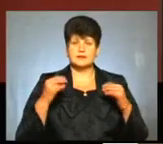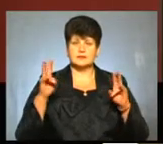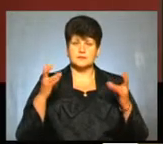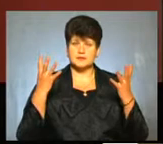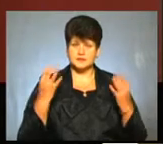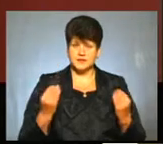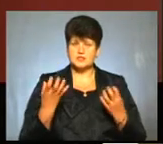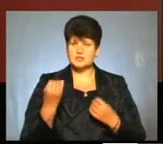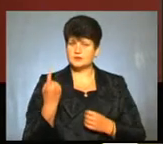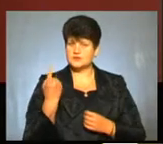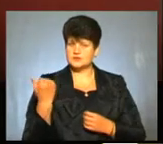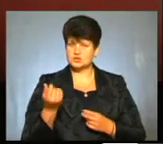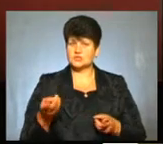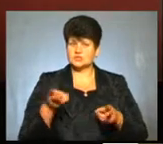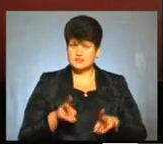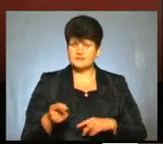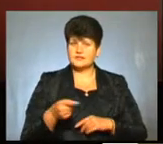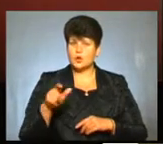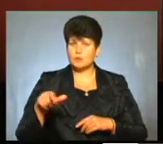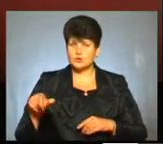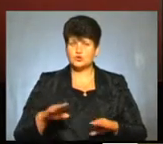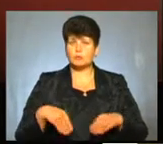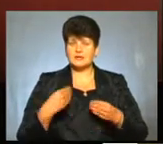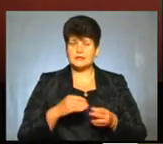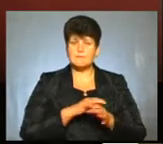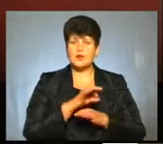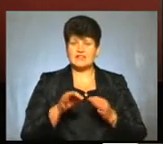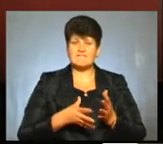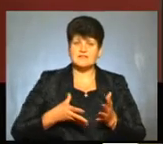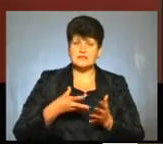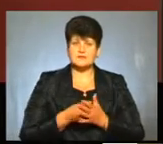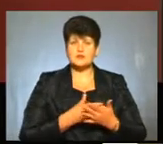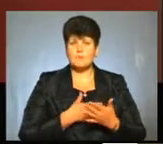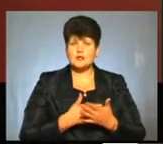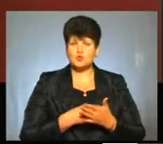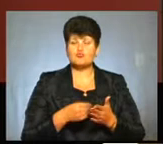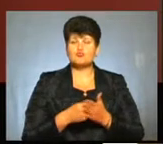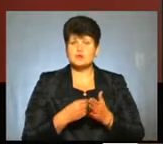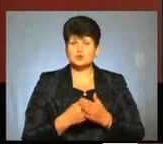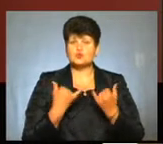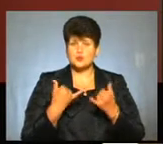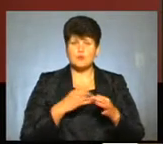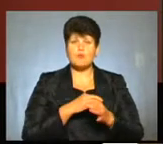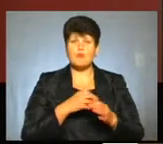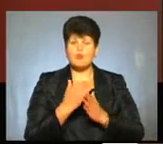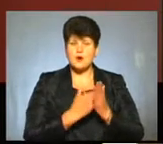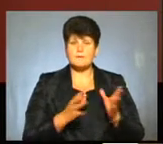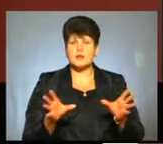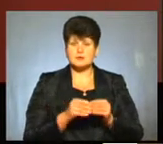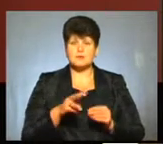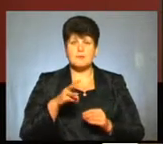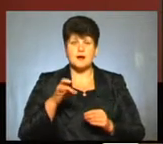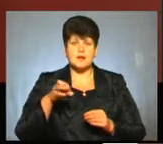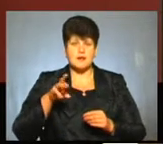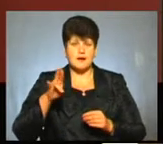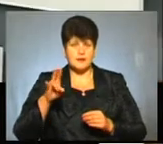вас в ефірі «Тема дня». Ще тиждень залишається у Тернополян, аби подати проекти на фінансування з громадського бюджету. Сьогодні у програмі разом із